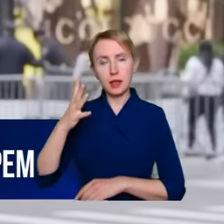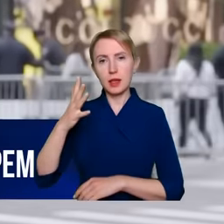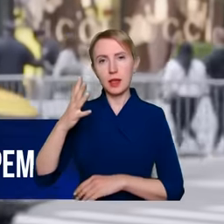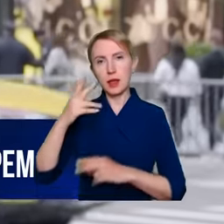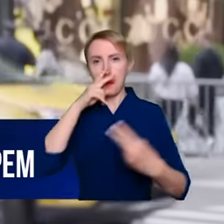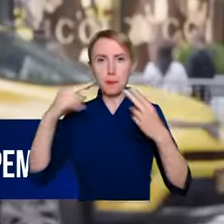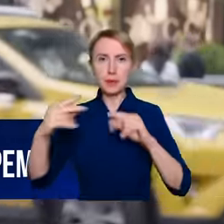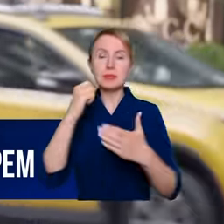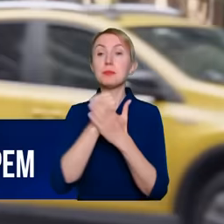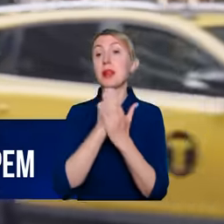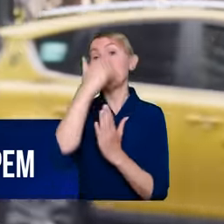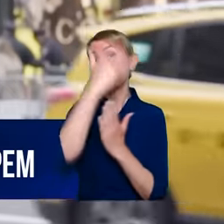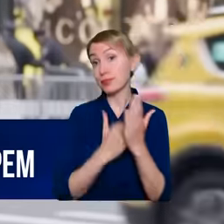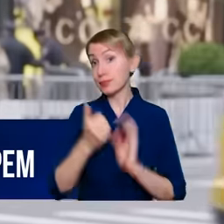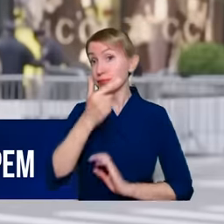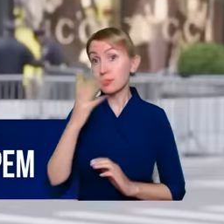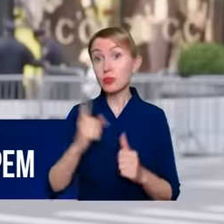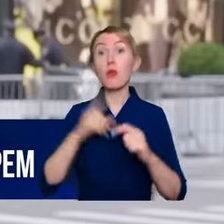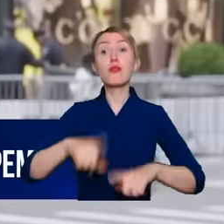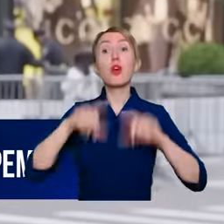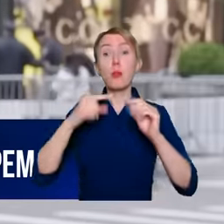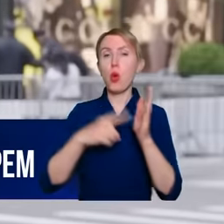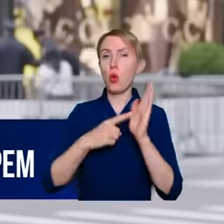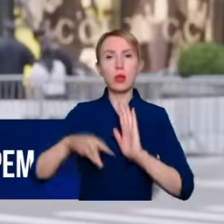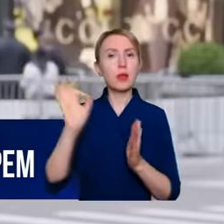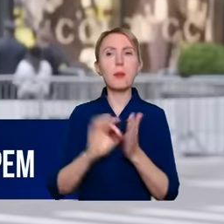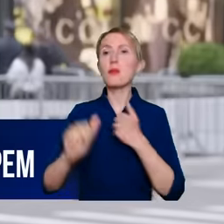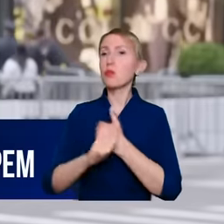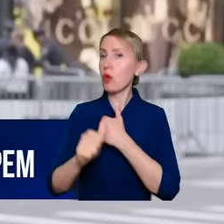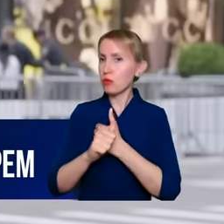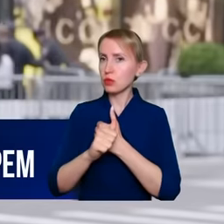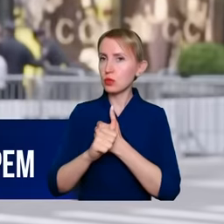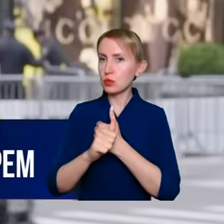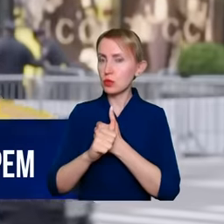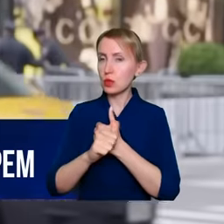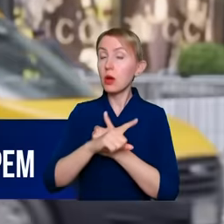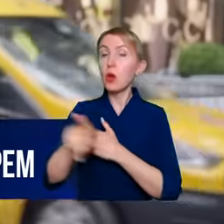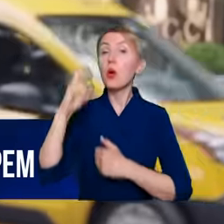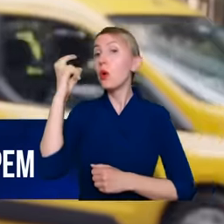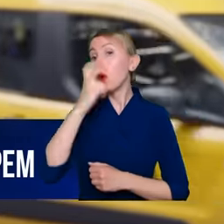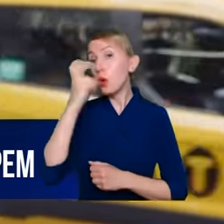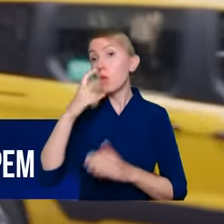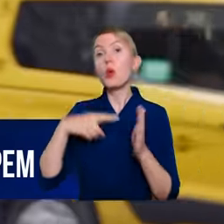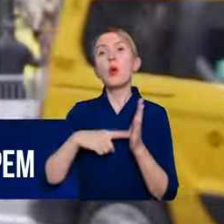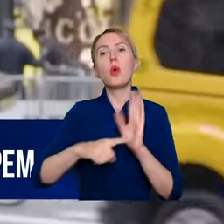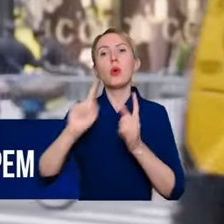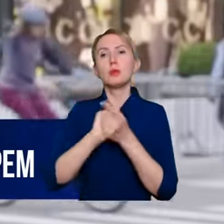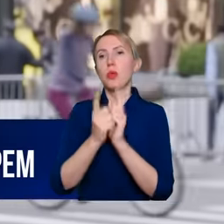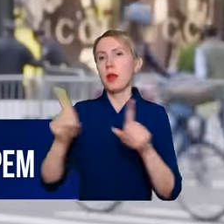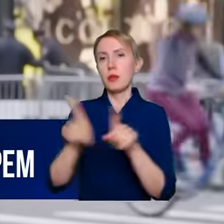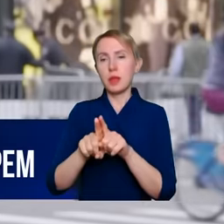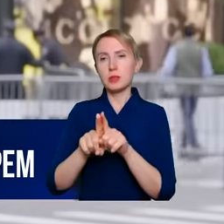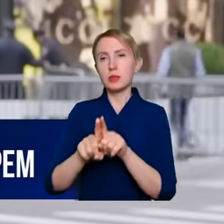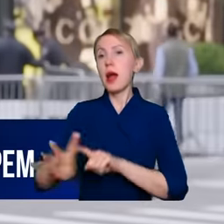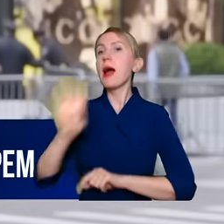Po pierwsze perspektywę wyborczą. To jest powód, dla którego interesują się tym spotkaniem również